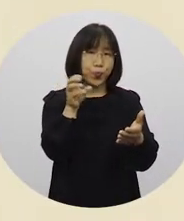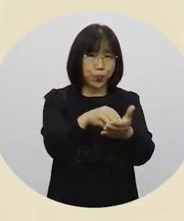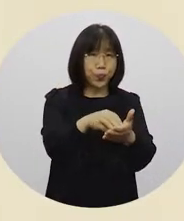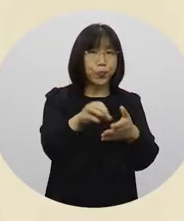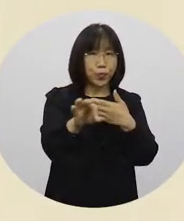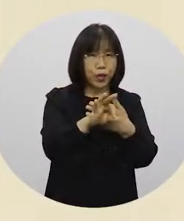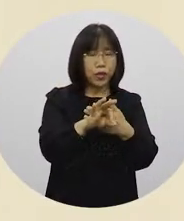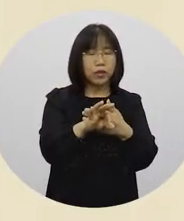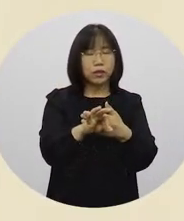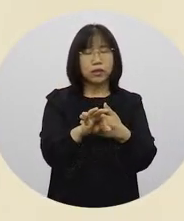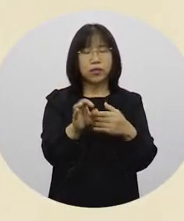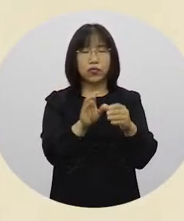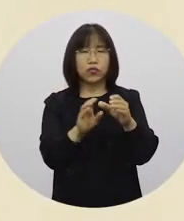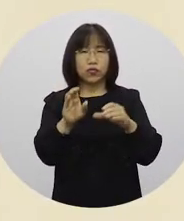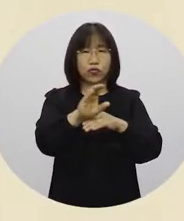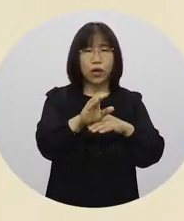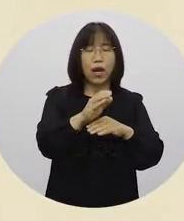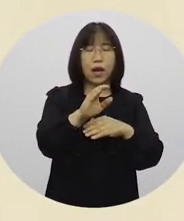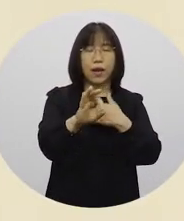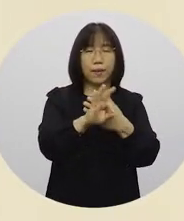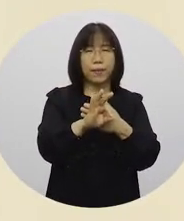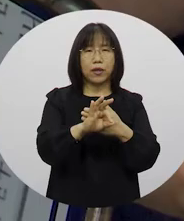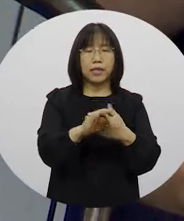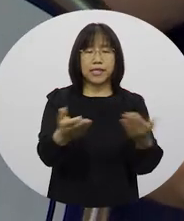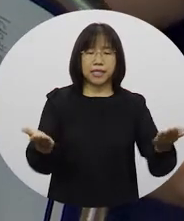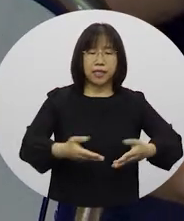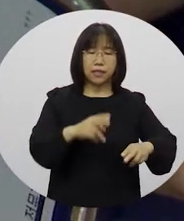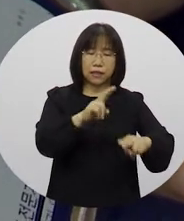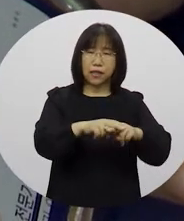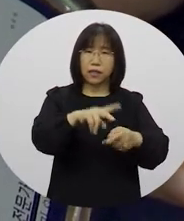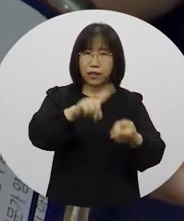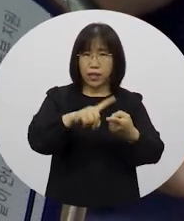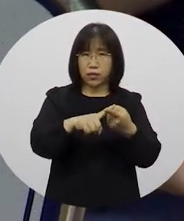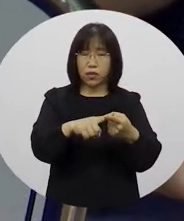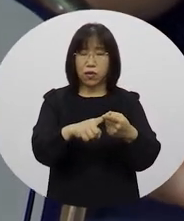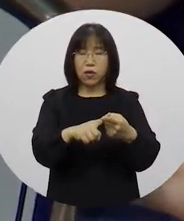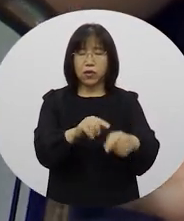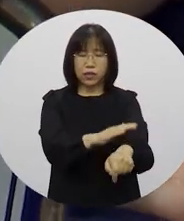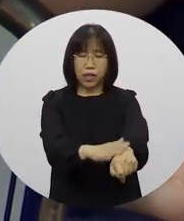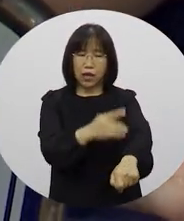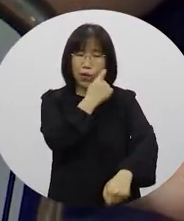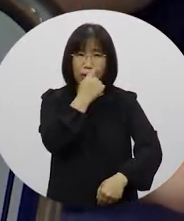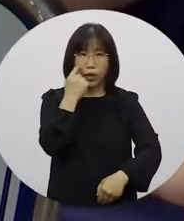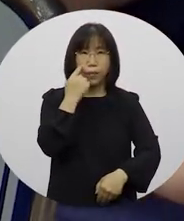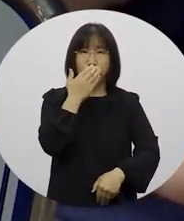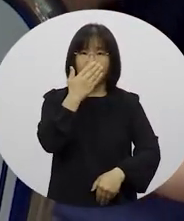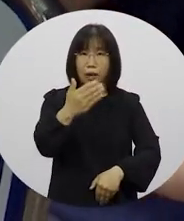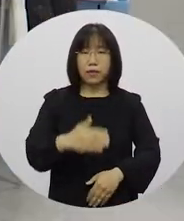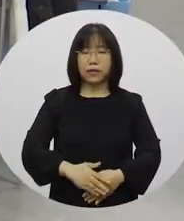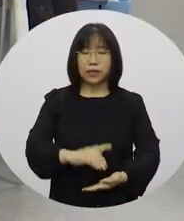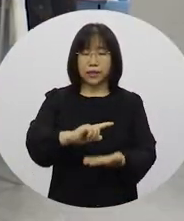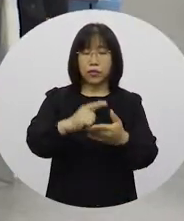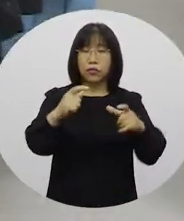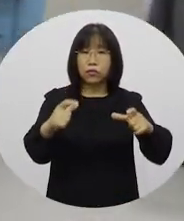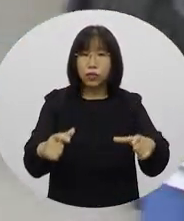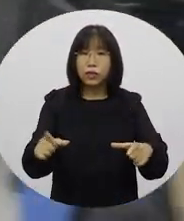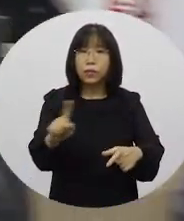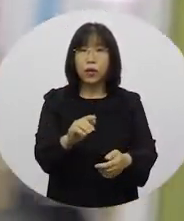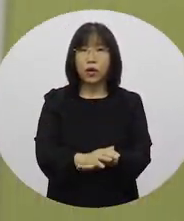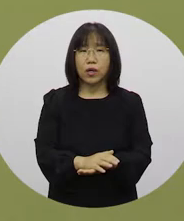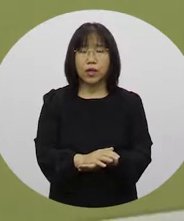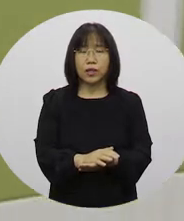가입된 별도의 절차없이 채널 추가 만으로 일자에 관련 정보를 언제 어디서나 쉽게 확인할 수 있습니다